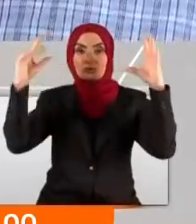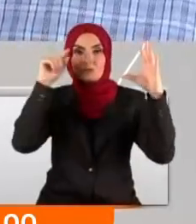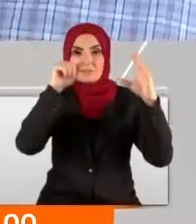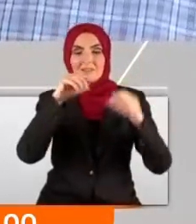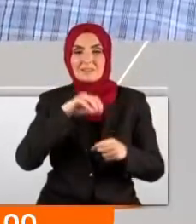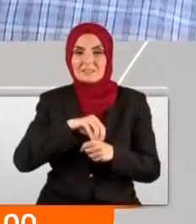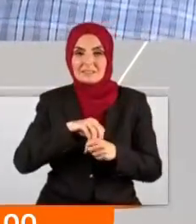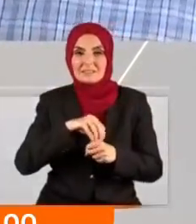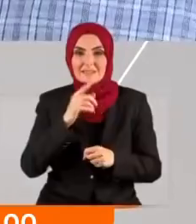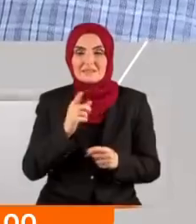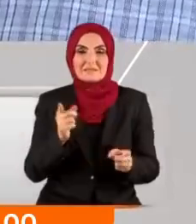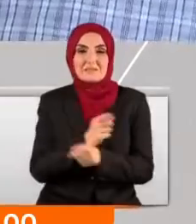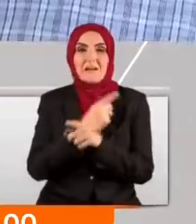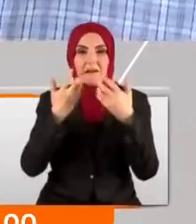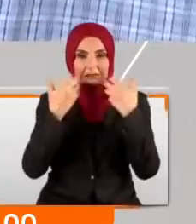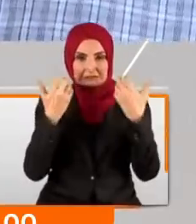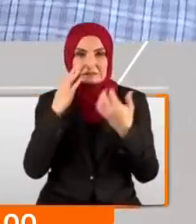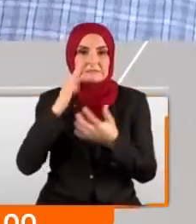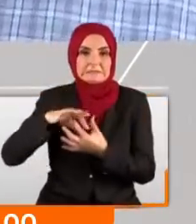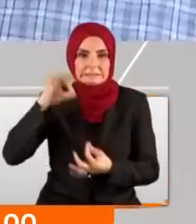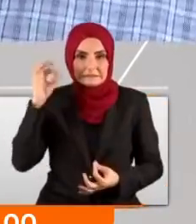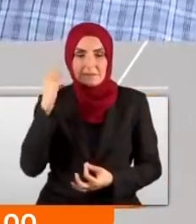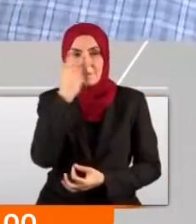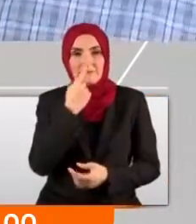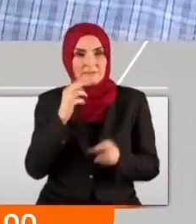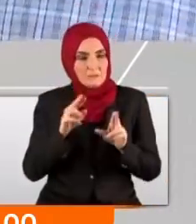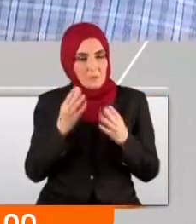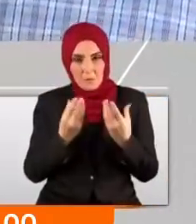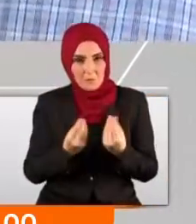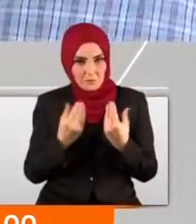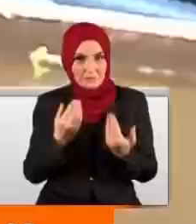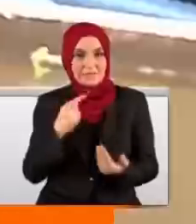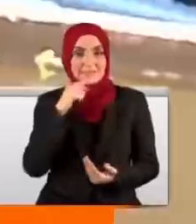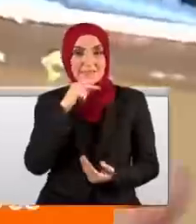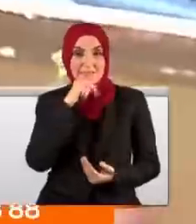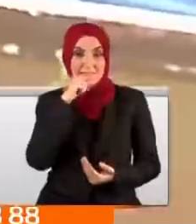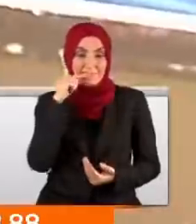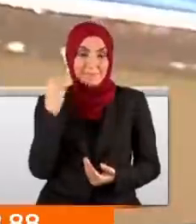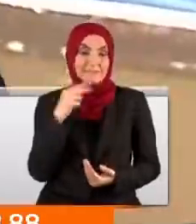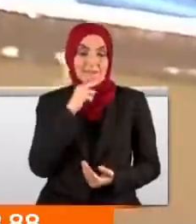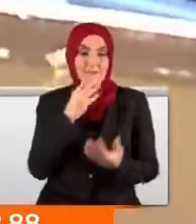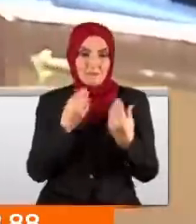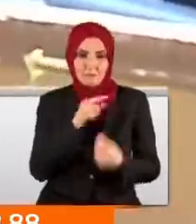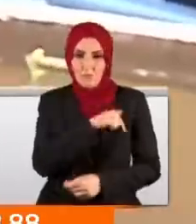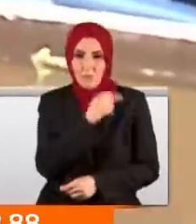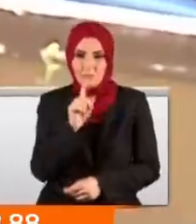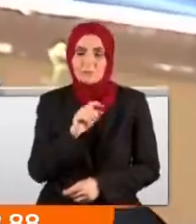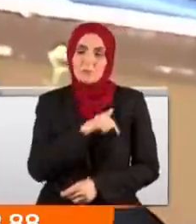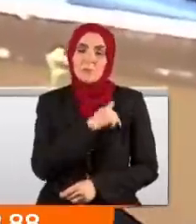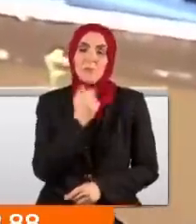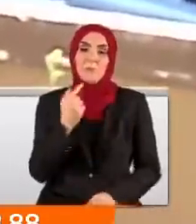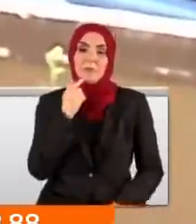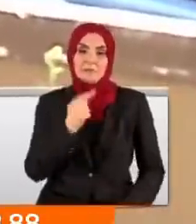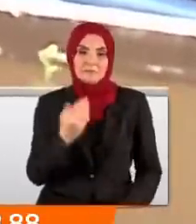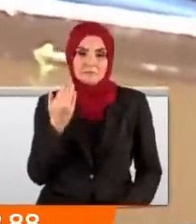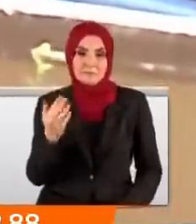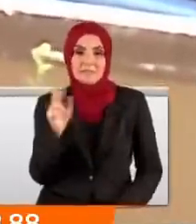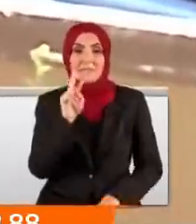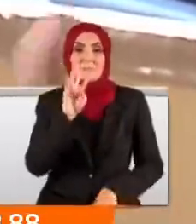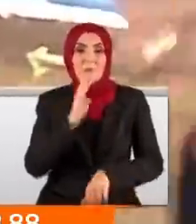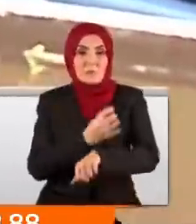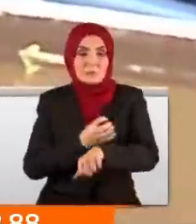insana benzer şekiller alabilir. Kırmızı renk alabilir. Normal mi bu? Normal. Çok değil. Sadece 24 saat önce görüntü